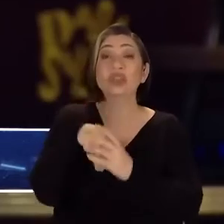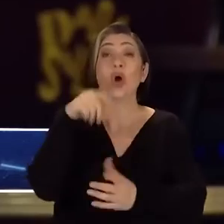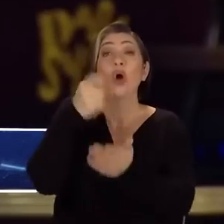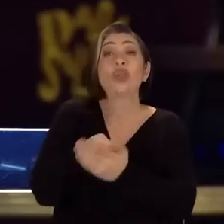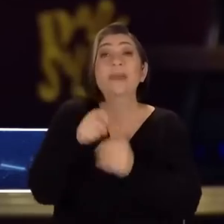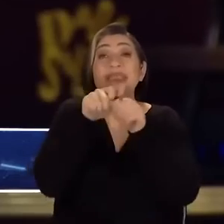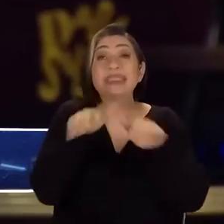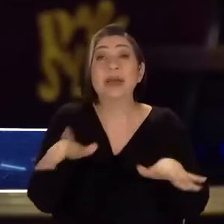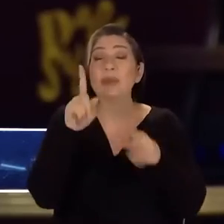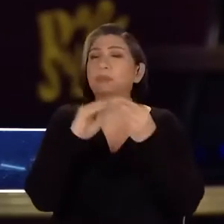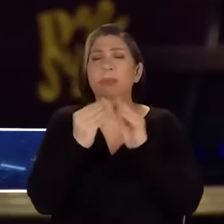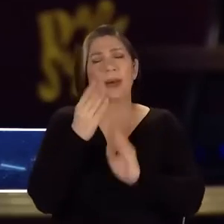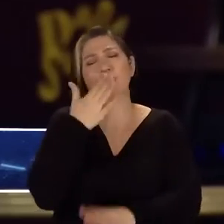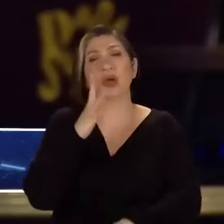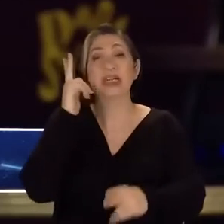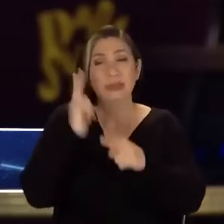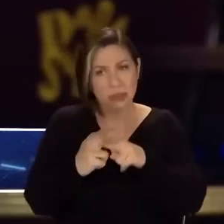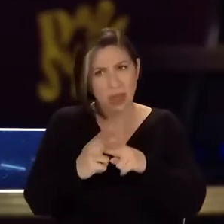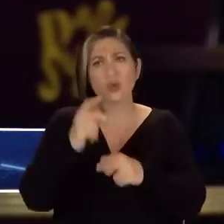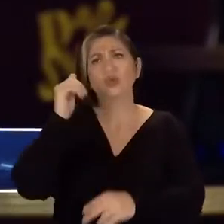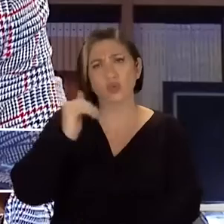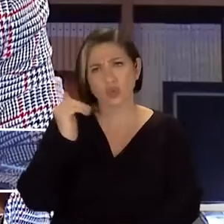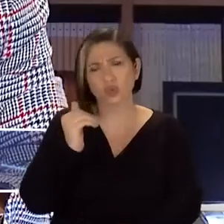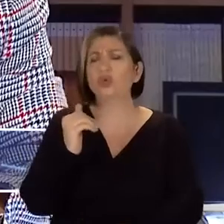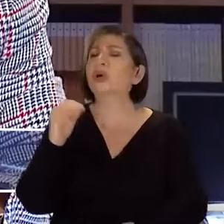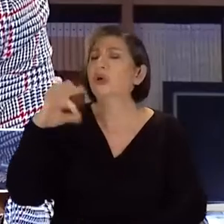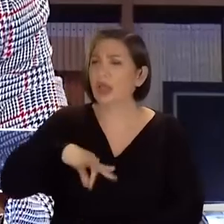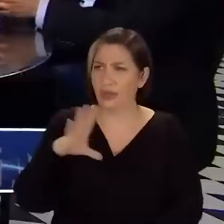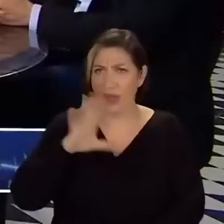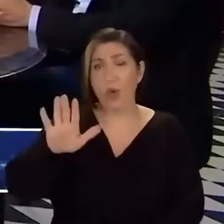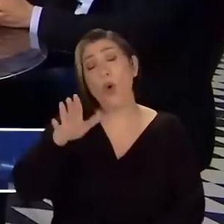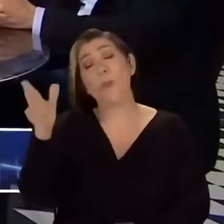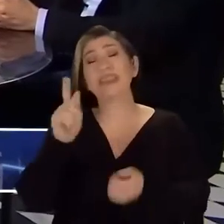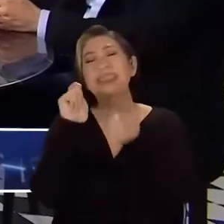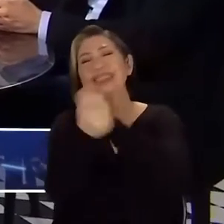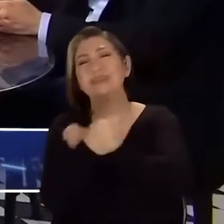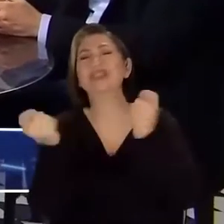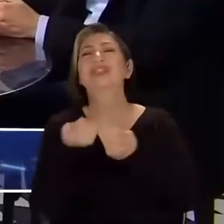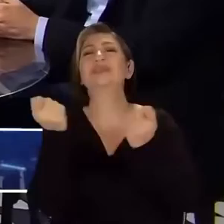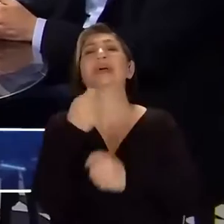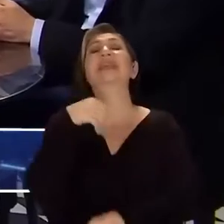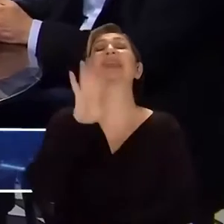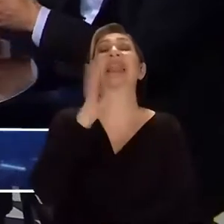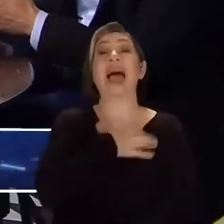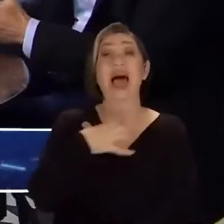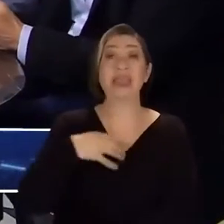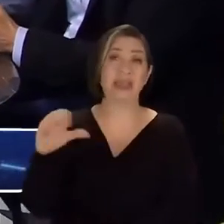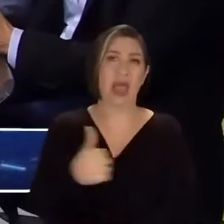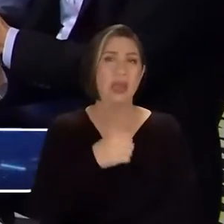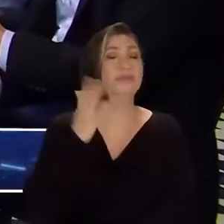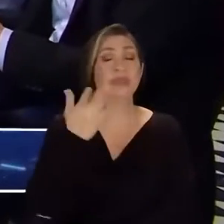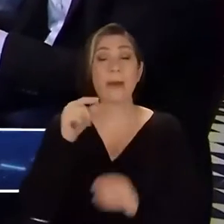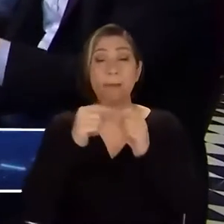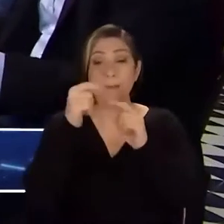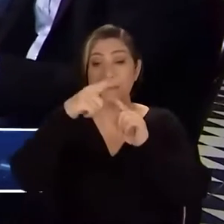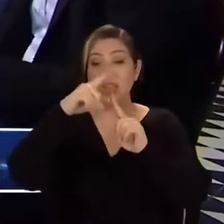ödeme sistemlerinde bir sıkıntı yok. Hızlılar, ucuzlar ve verimliler. Onu başka bir şeyle değiştirmeye çalışmakta değil bence ana değer. Önce